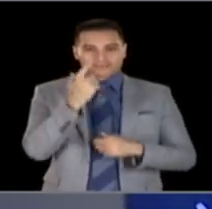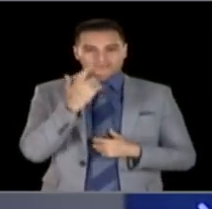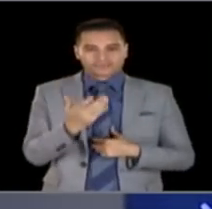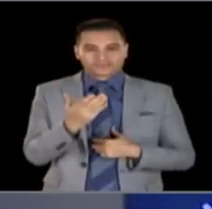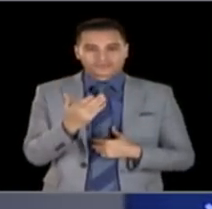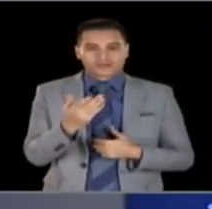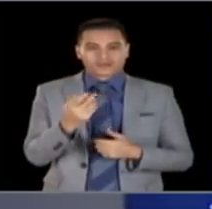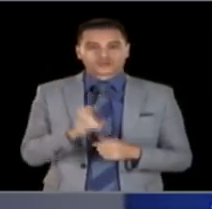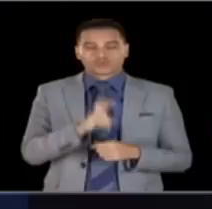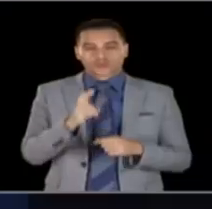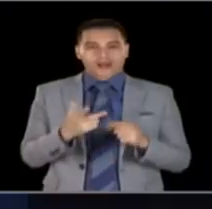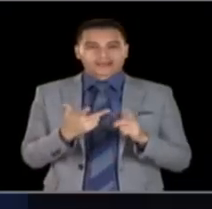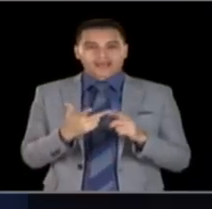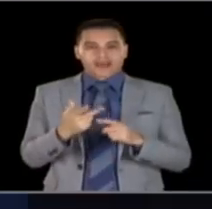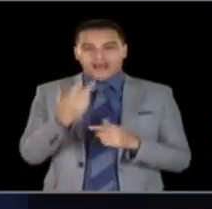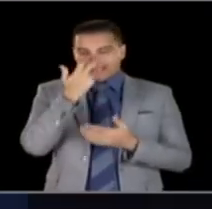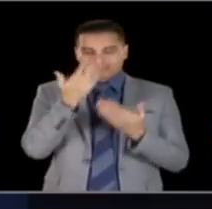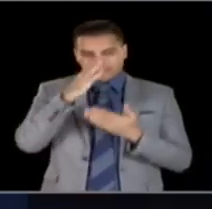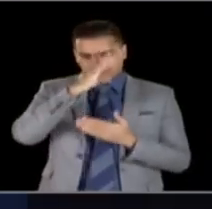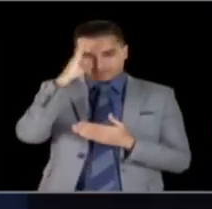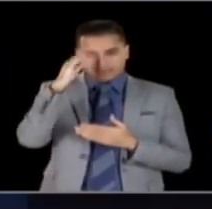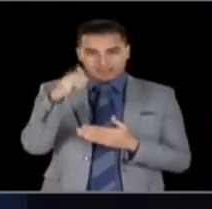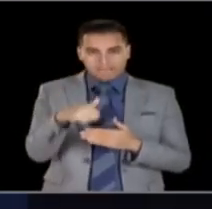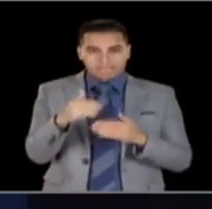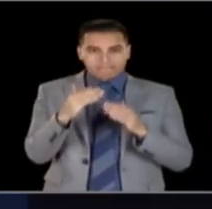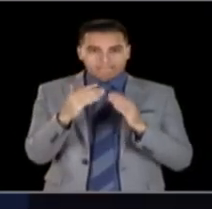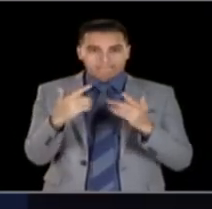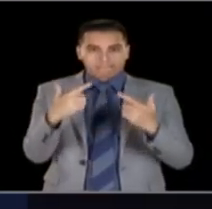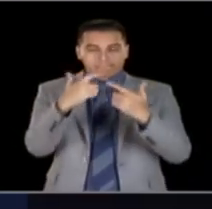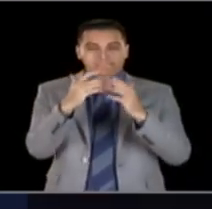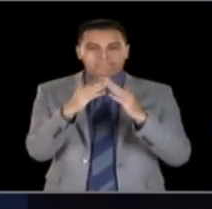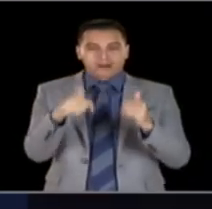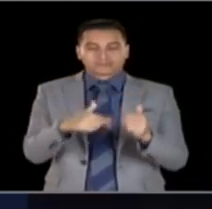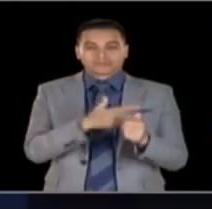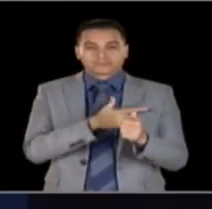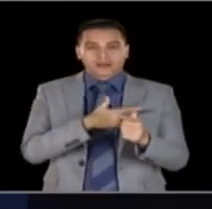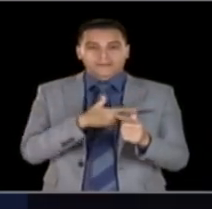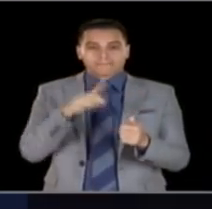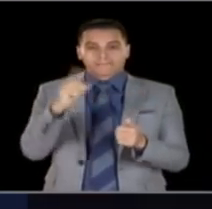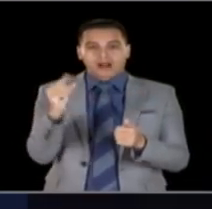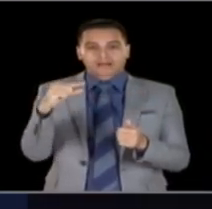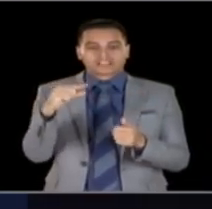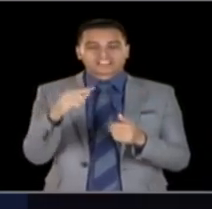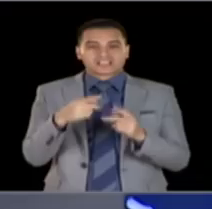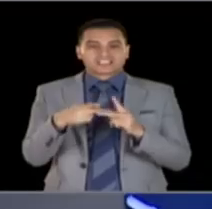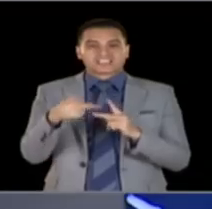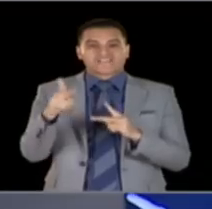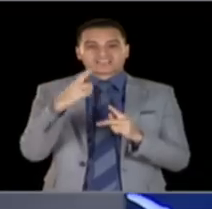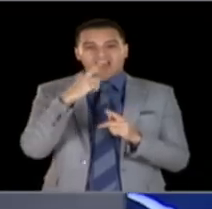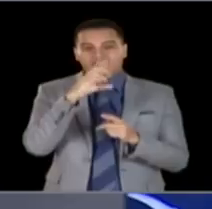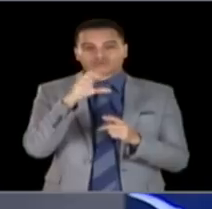السؤال الثالث، في عهد أي سلطان مملوكي وقعت معركة مرقس صفر عام